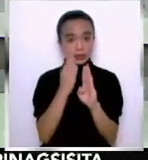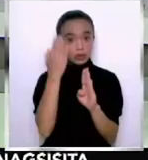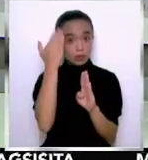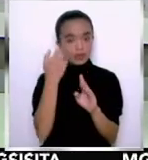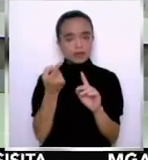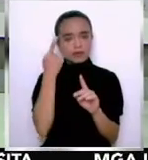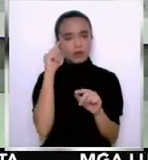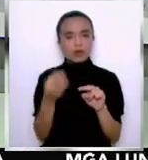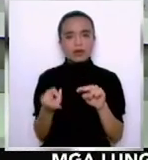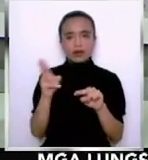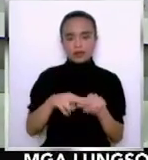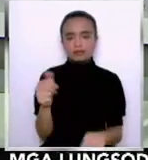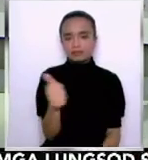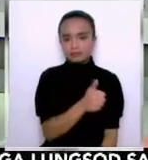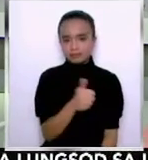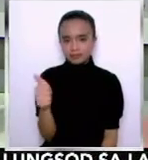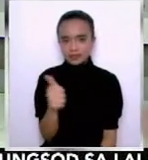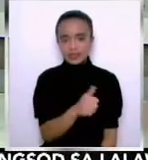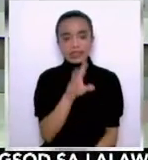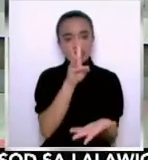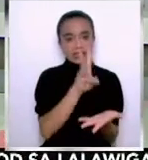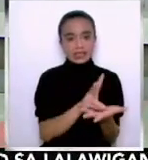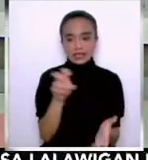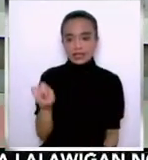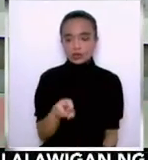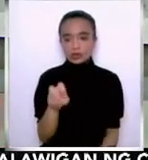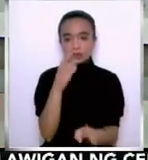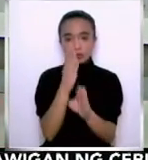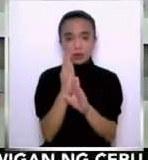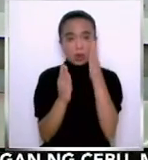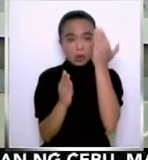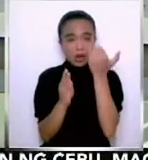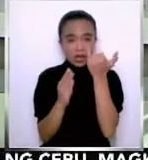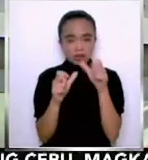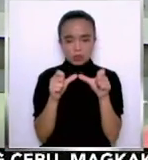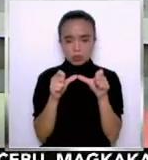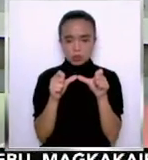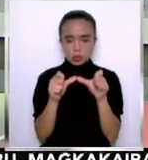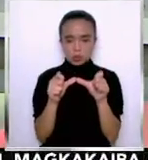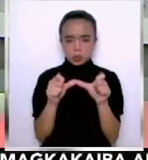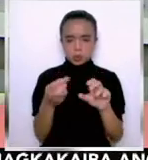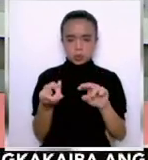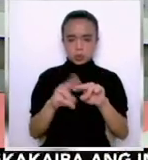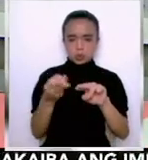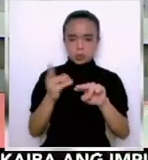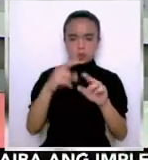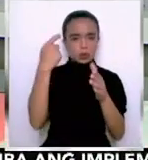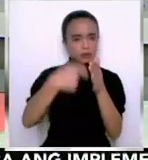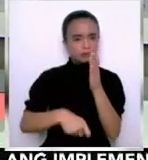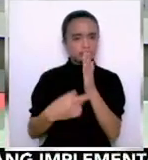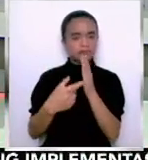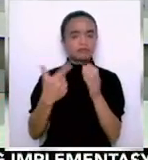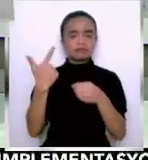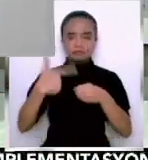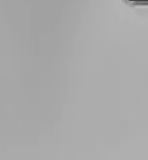at provincial bus sa gitna ng sunod-sunod na taas presyo sa petrolyo. Nakatutok si Joseph